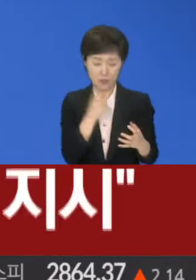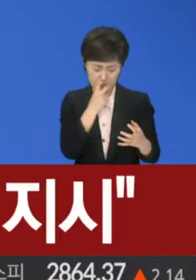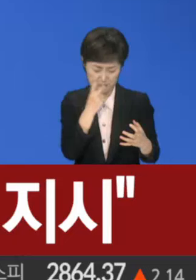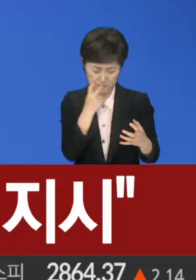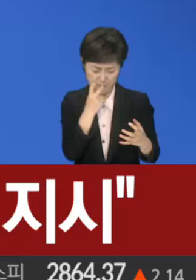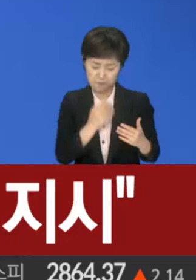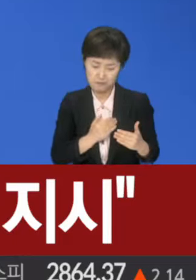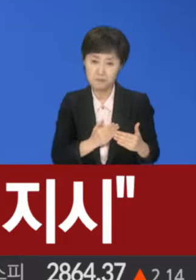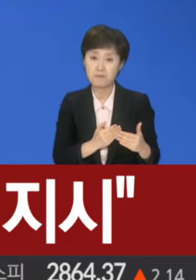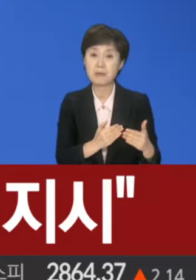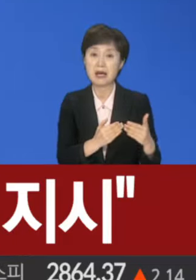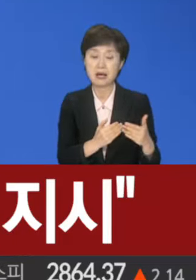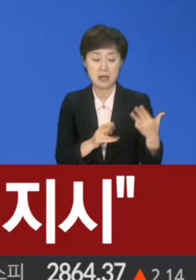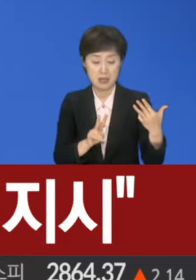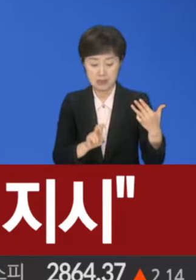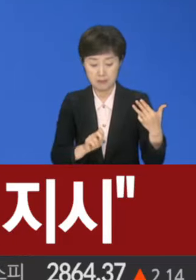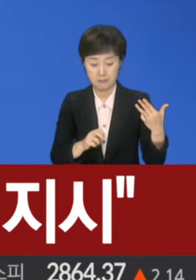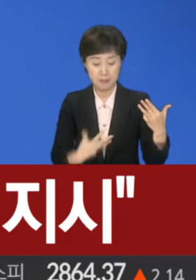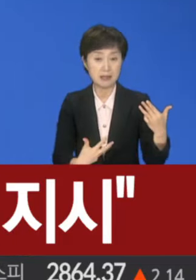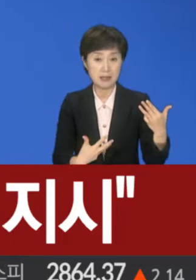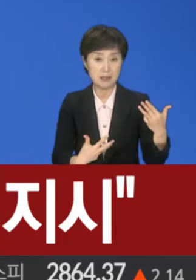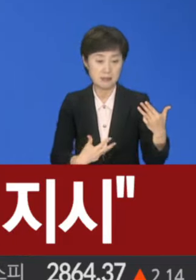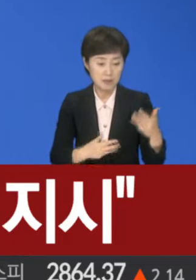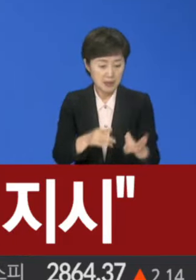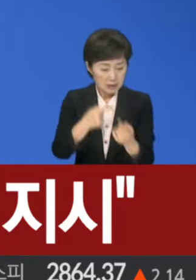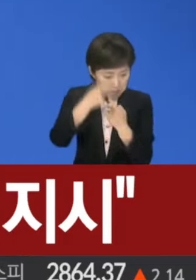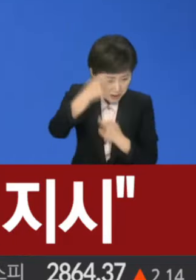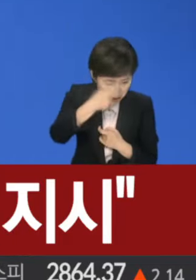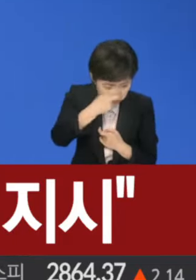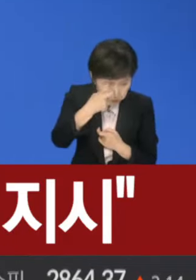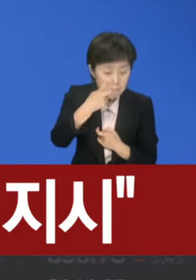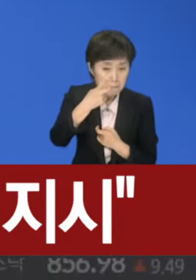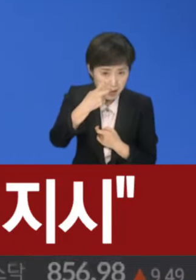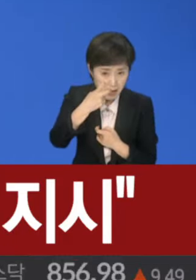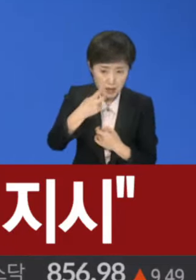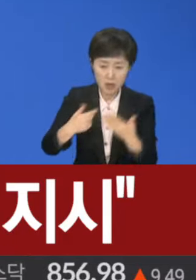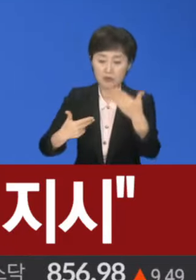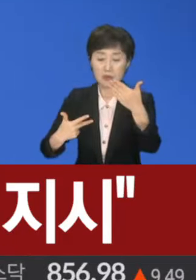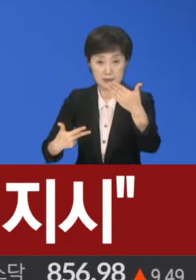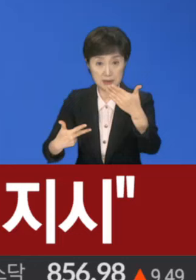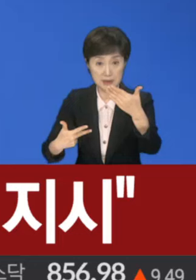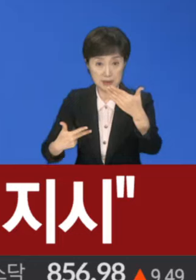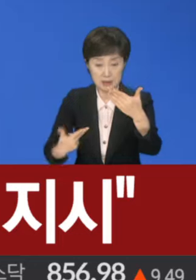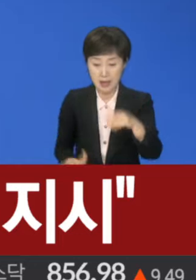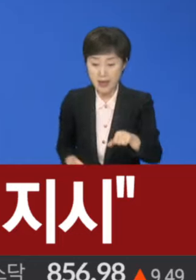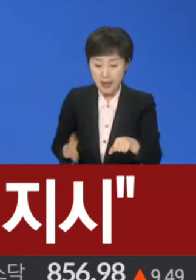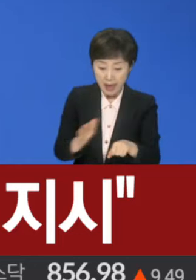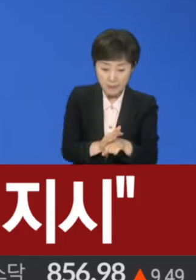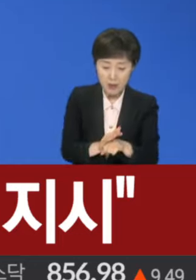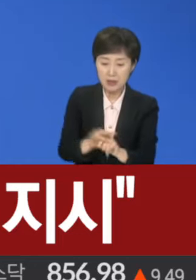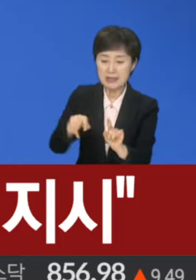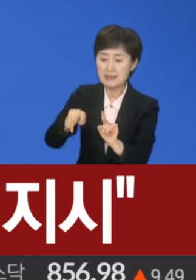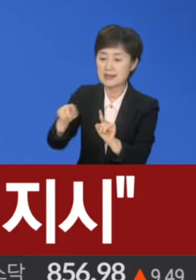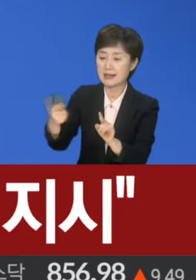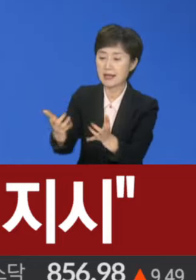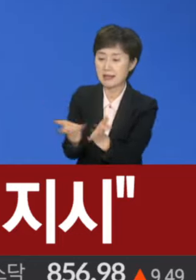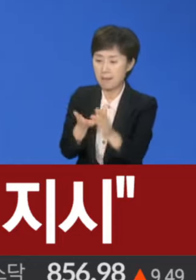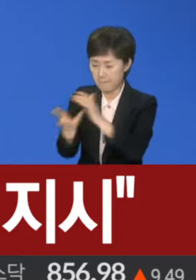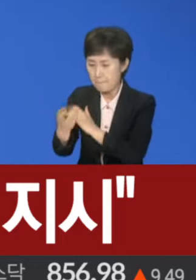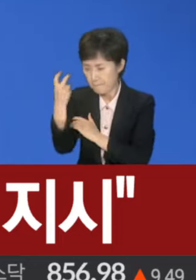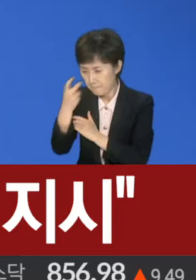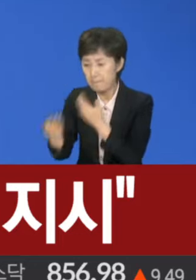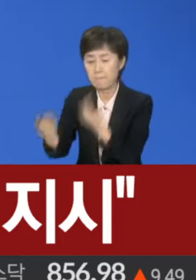착수했으며 8월 28일 자체 현장 감식에 이어 9월 7일 해병대 1사단을 압수수색하였고